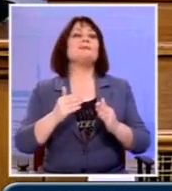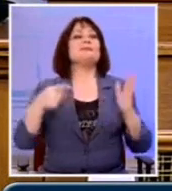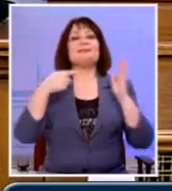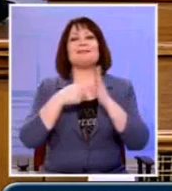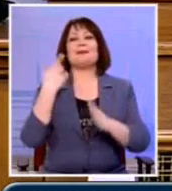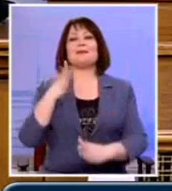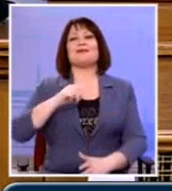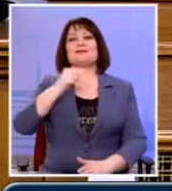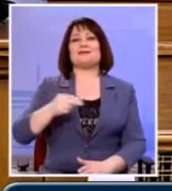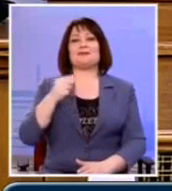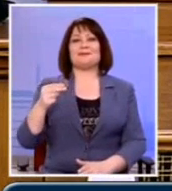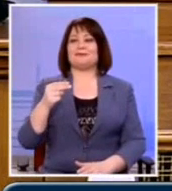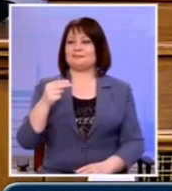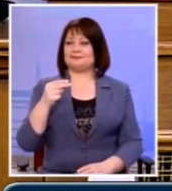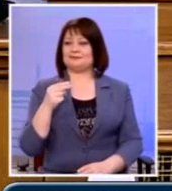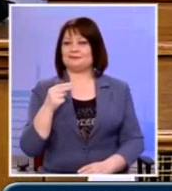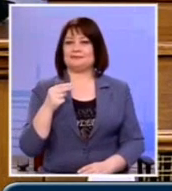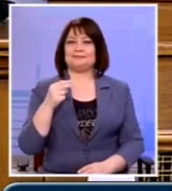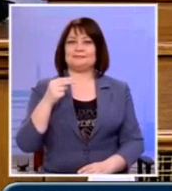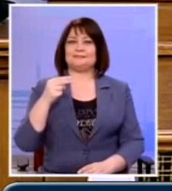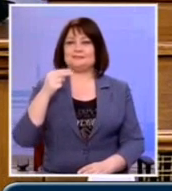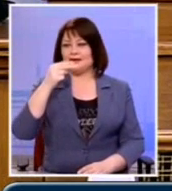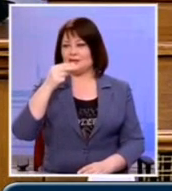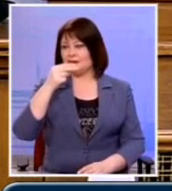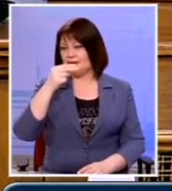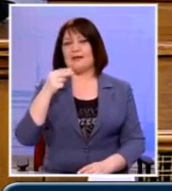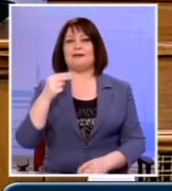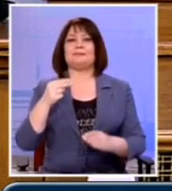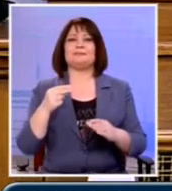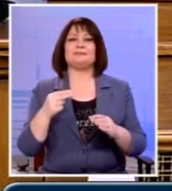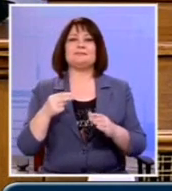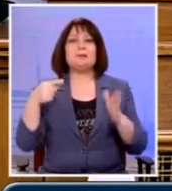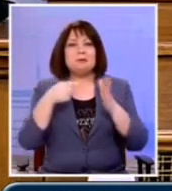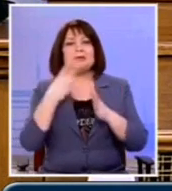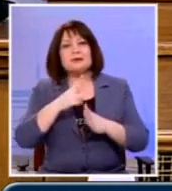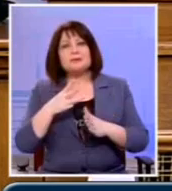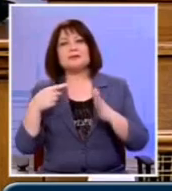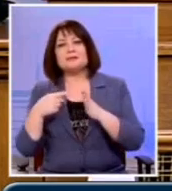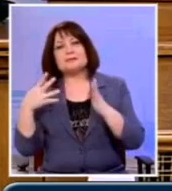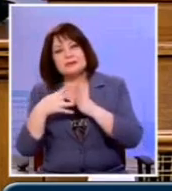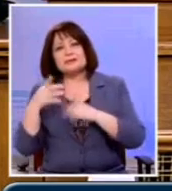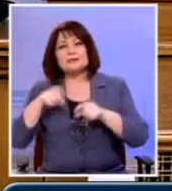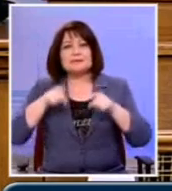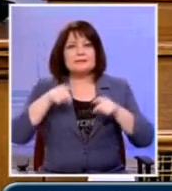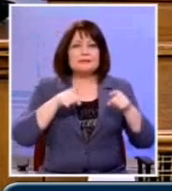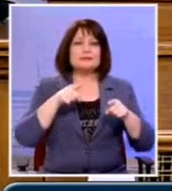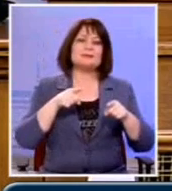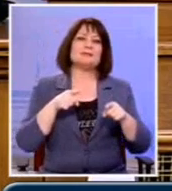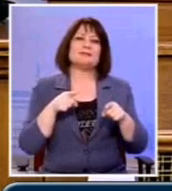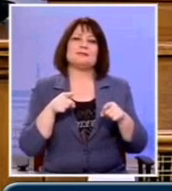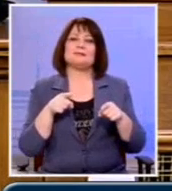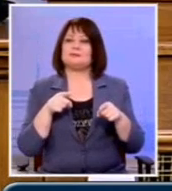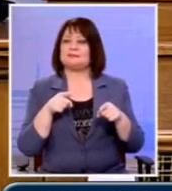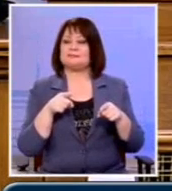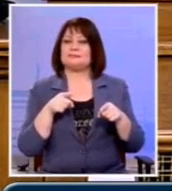ευρώ, σε κάποιο άλλο λογαριασμό 3.000 ευρώ, σε κάποιο άλλο λογαριασμό 4.000 ευρώ και σε κάποιο